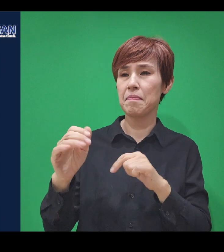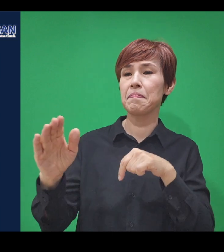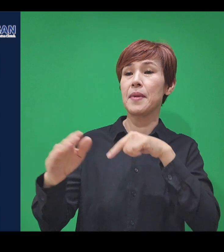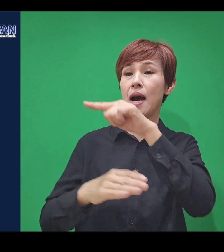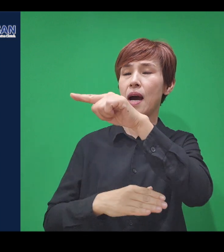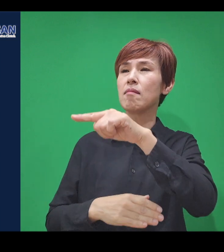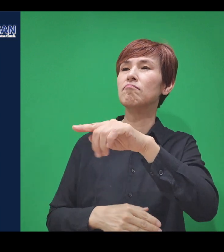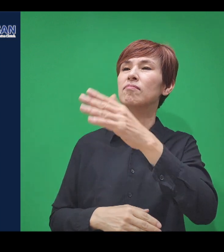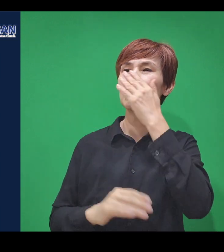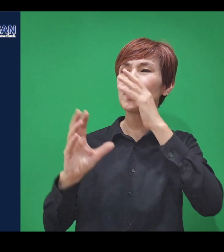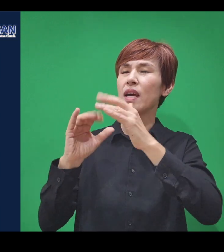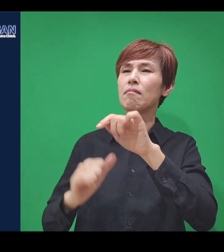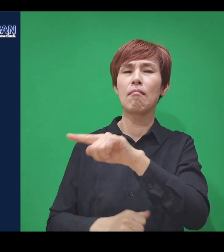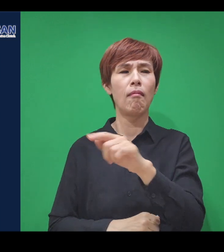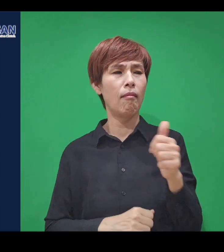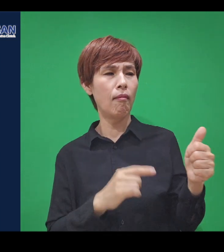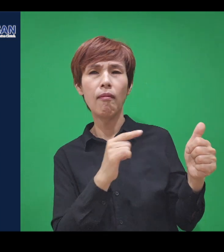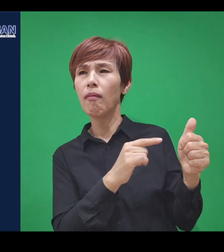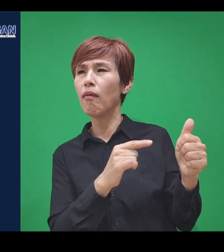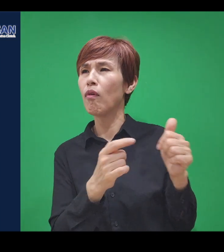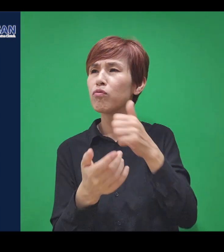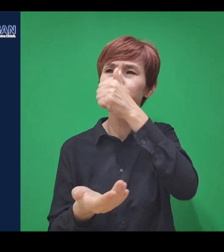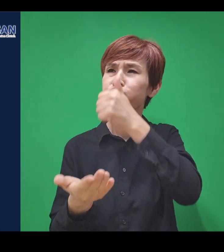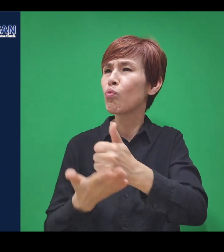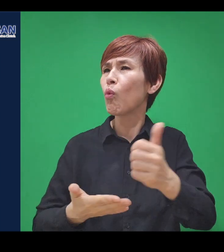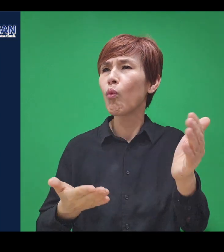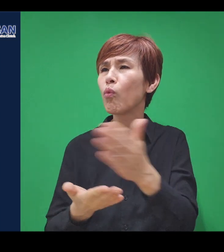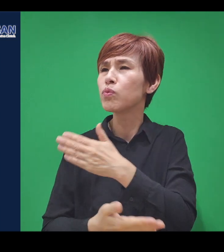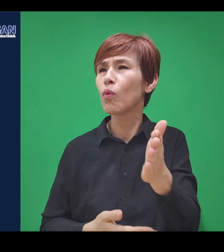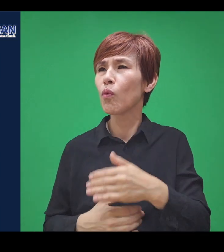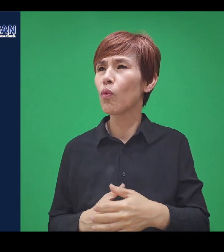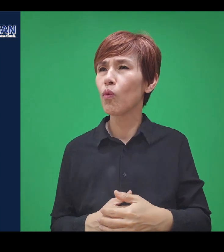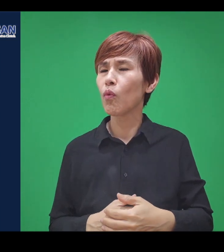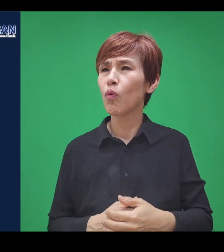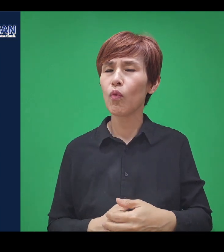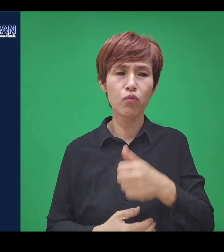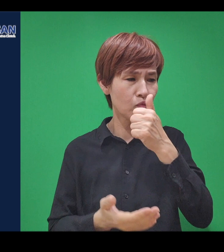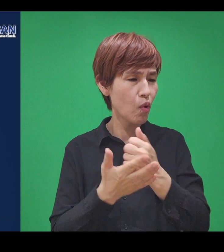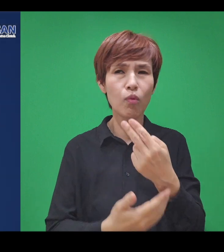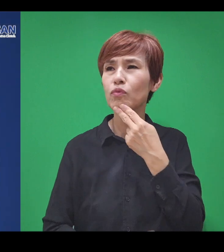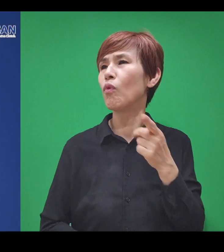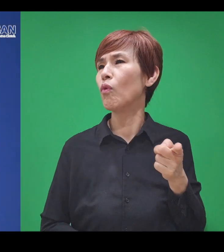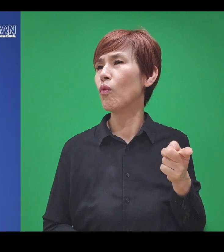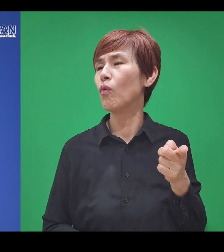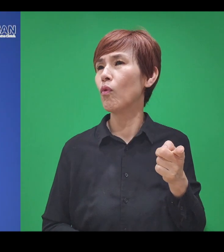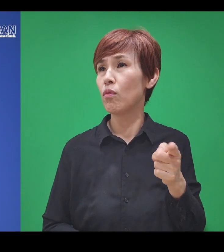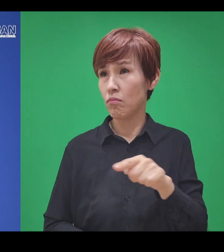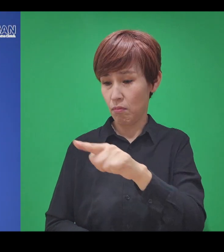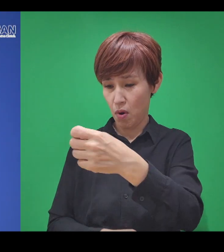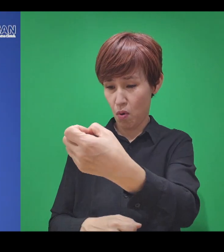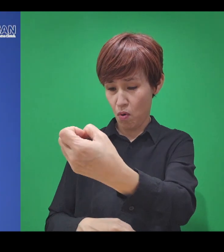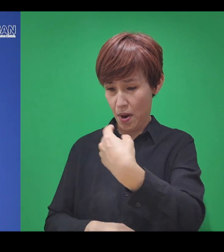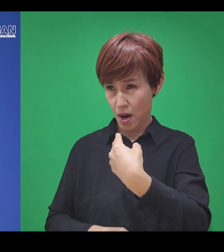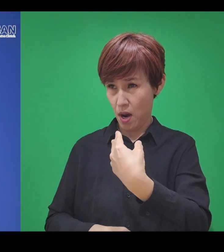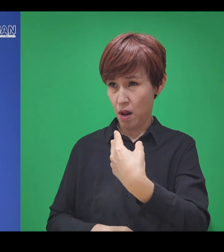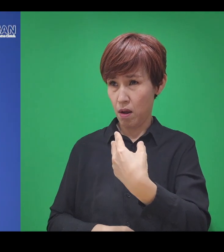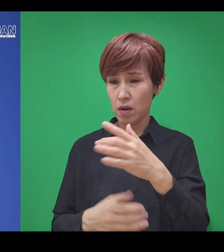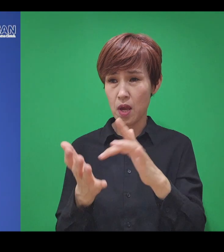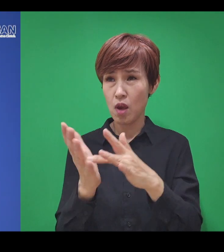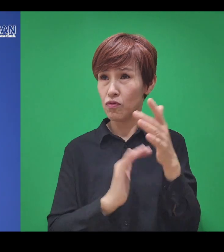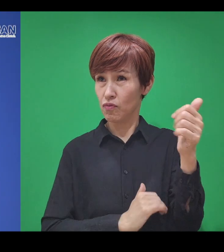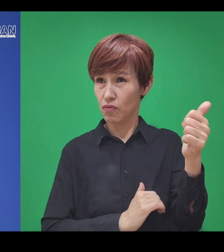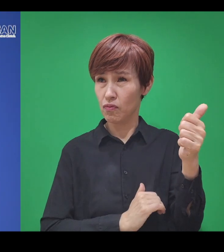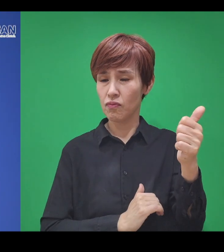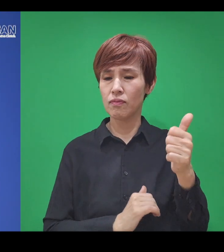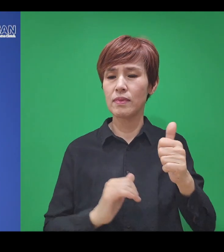이르되 나는 그에게서 아무 죄도 찾지 못하였노라. 너희가 고발한 대로 예수는 이